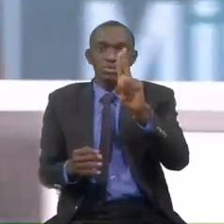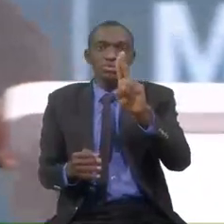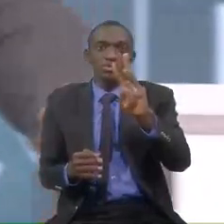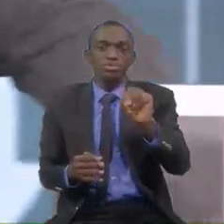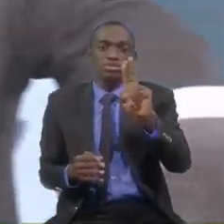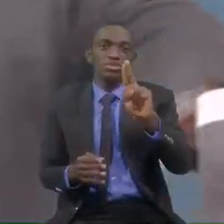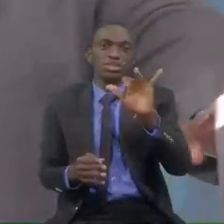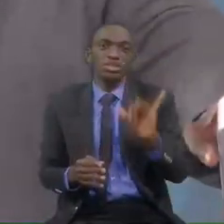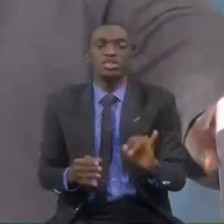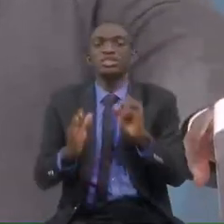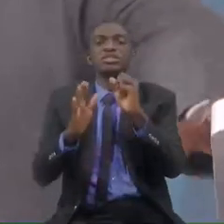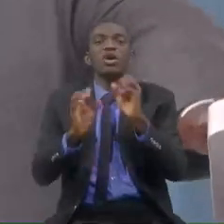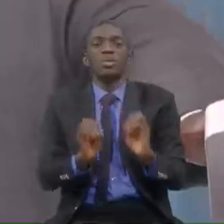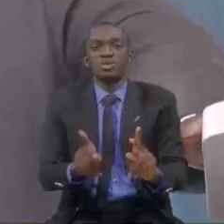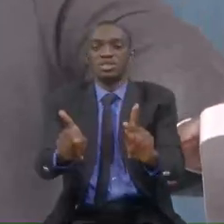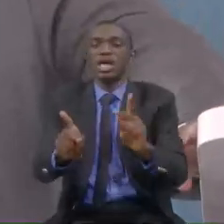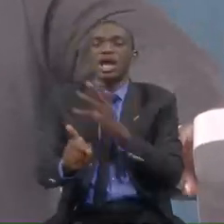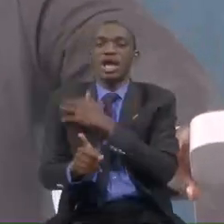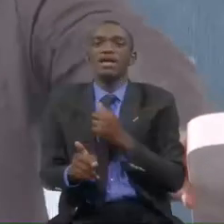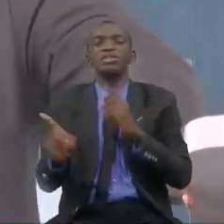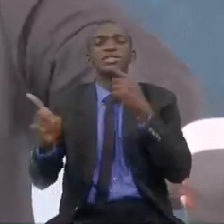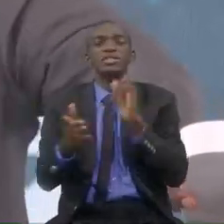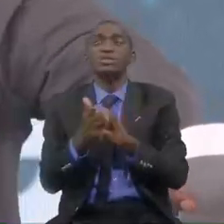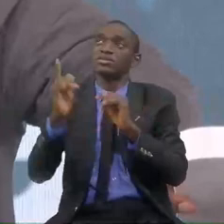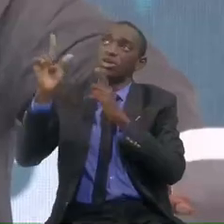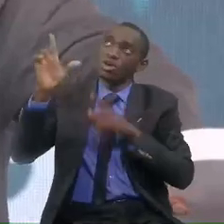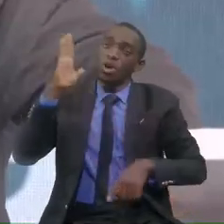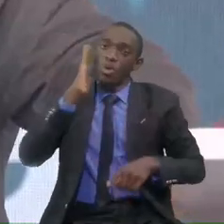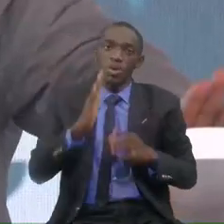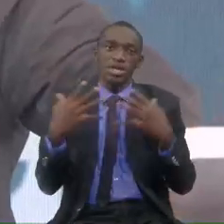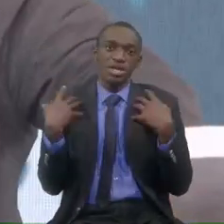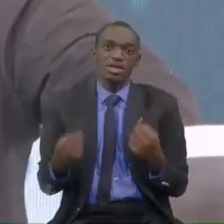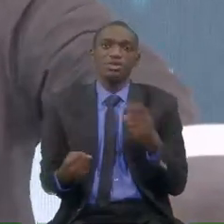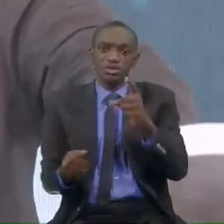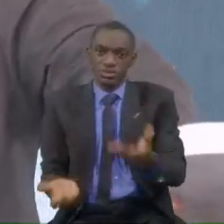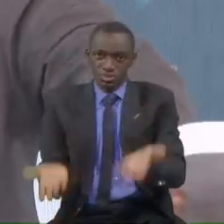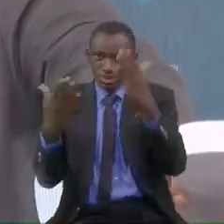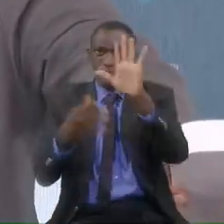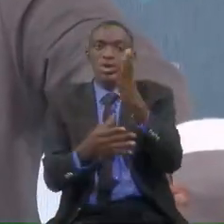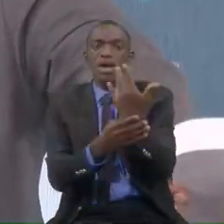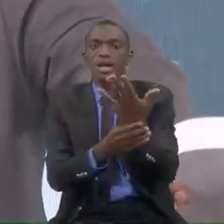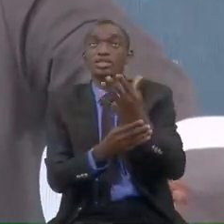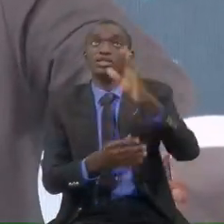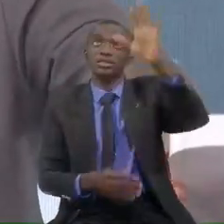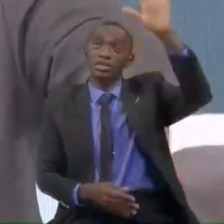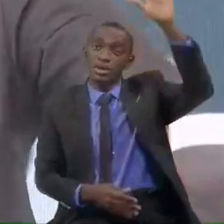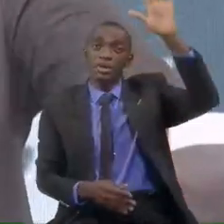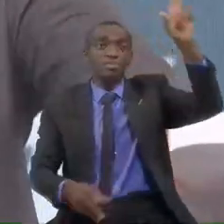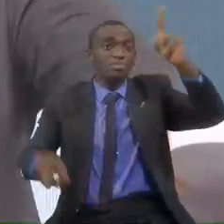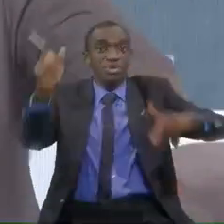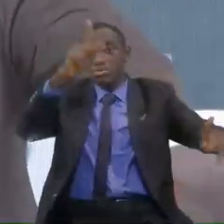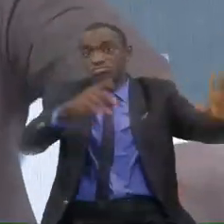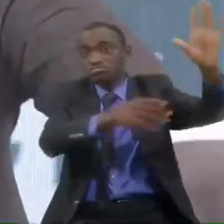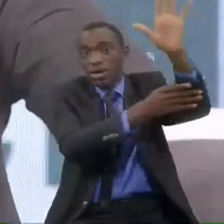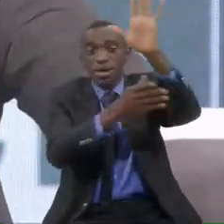d'accord, le Seigneur va vous guérir maintenant. Levez la main et imposez-vous la main là où vous avez le mal. Et puis nous avons prié. Et